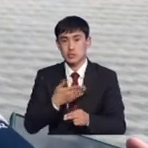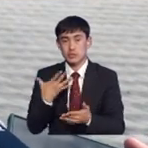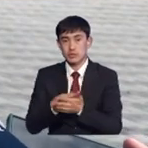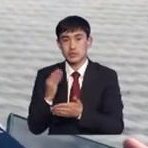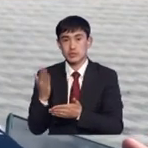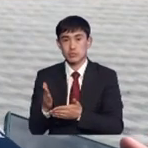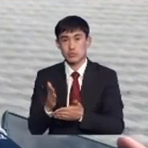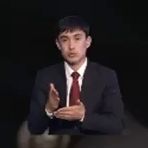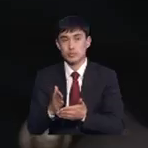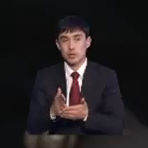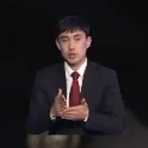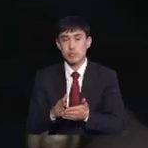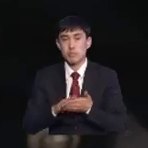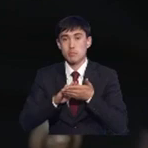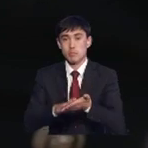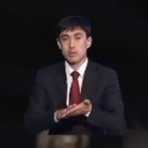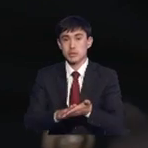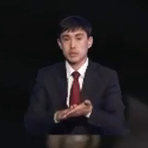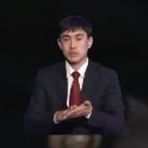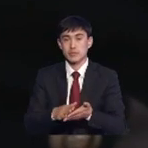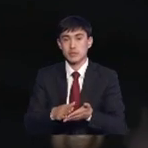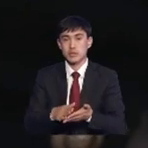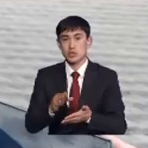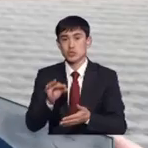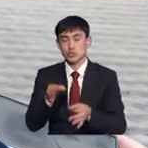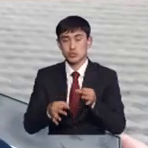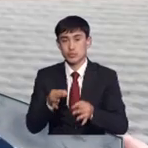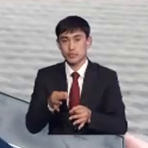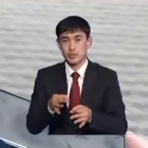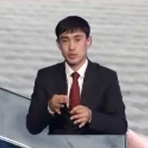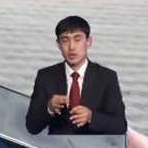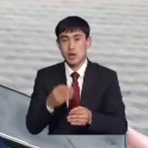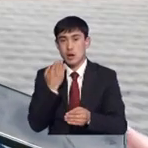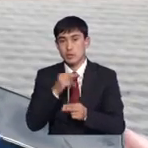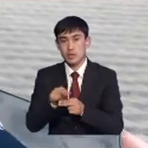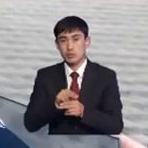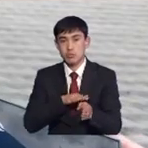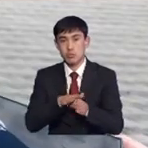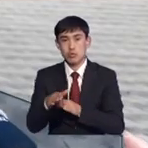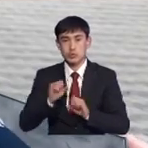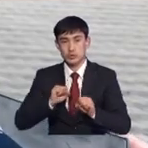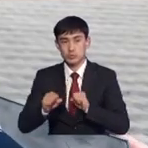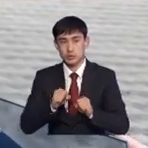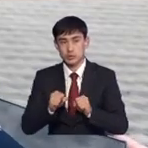своей стороны будем вынуждены обратиться с иском в суд. Капитальный ремонт полностью